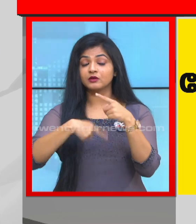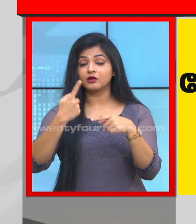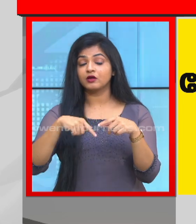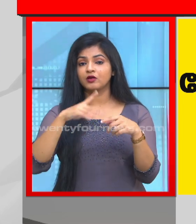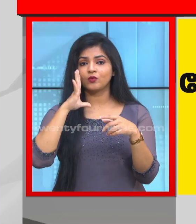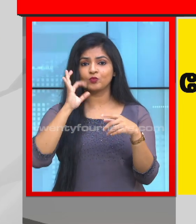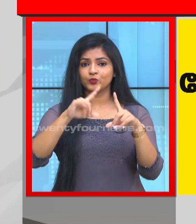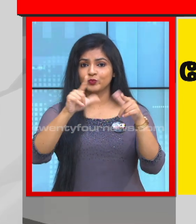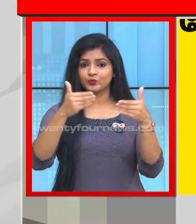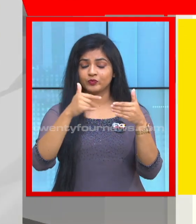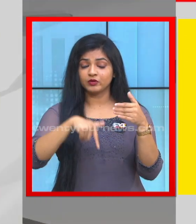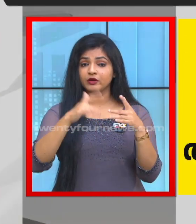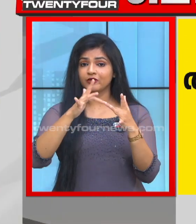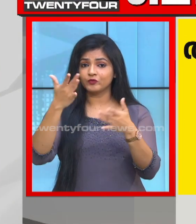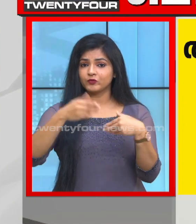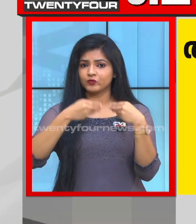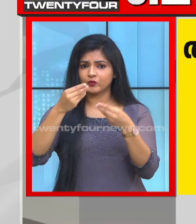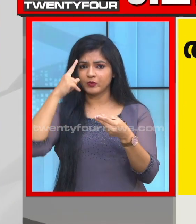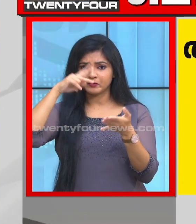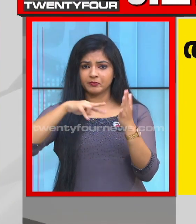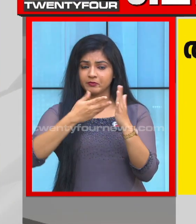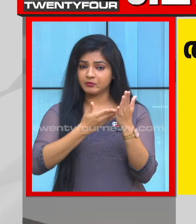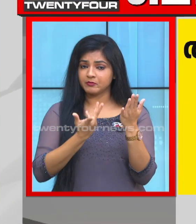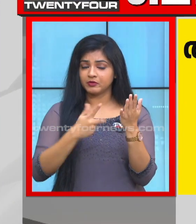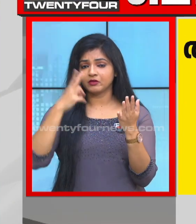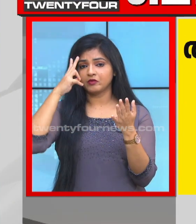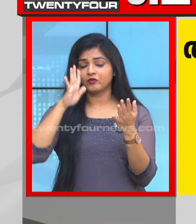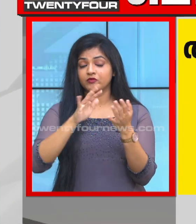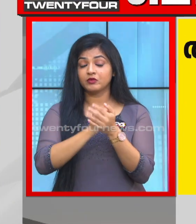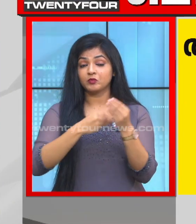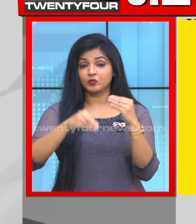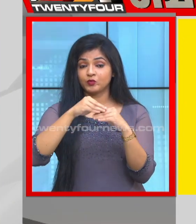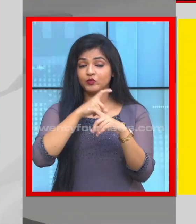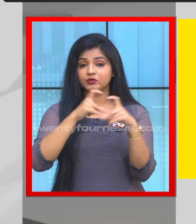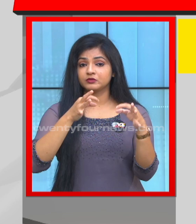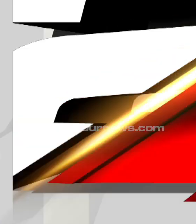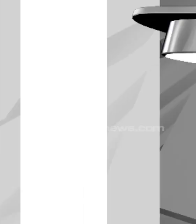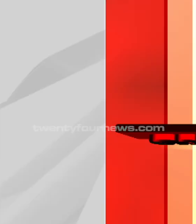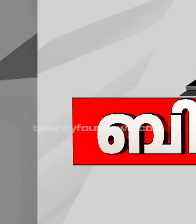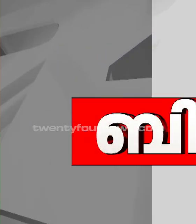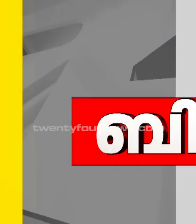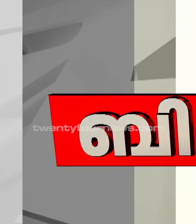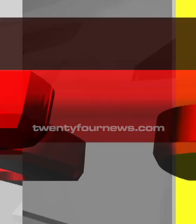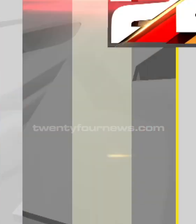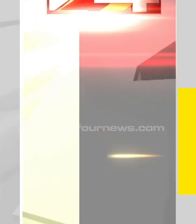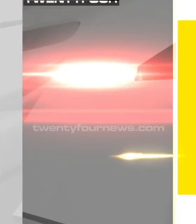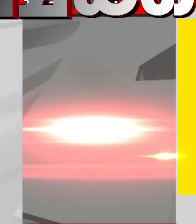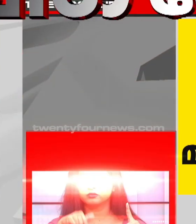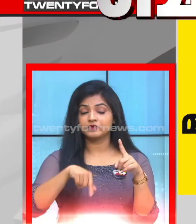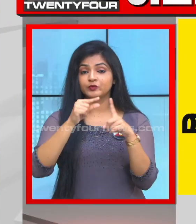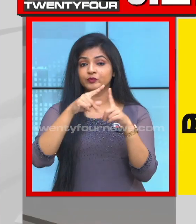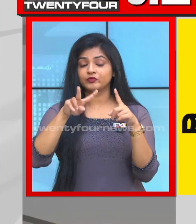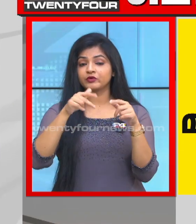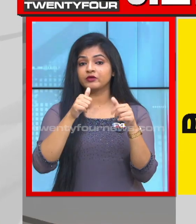പൊതുസമ്മേളനത്തിലേക്ക് അവരെ ക്ഷണിക്കുക എന്നുള്ളതാണോ ഉദ്ദേശിക്കുന്നത് എന്നുള്ളതാണ്. ഇക്കാര്യങ്ങളിലാണ് ഇനി ഒരു വ്യക്തത വരേണ്ടത്. നാളെ 8:30 വാർത്താ സമ്മേളനം PV അൻവർ വിളിച്ചിട്ടുണ്ട്.